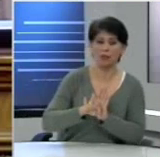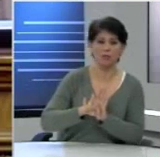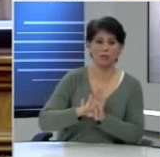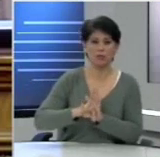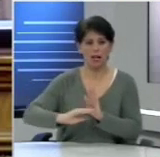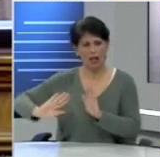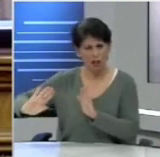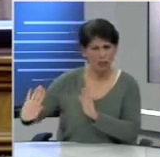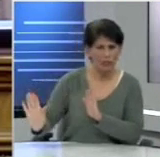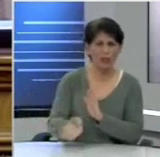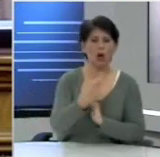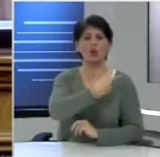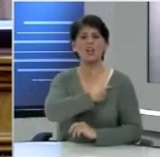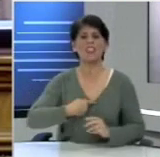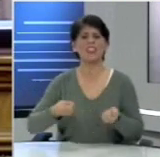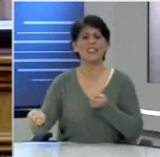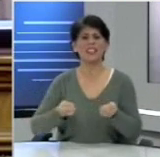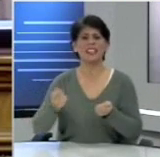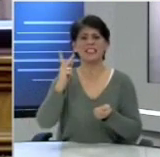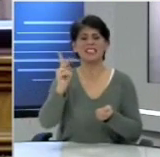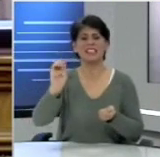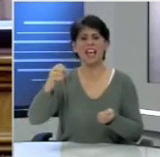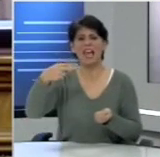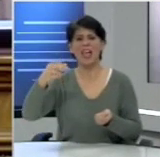Ξυλώνουν τη διοίκηση του ΚΕΘΕΑ.